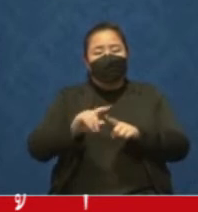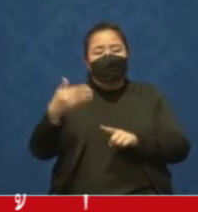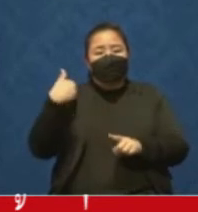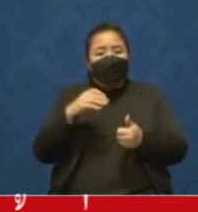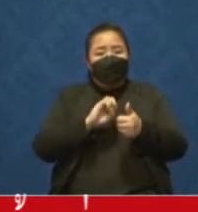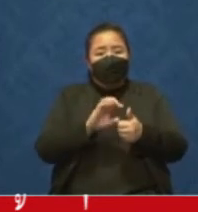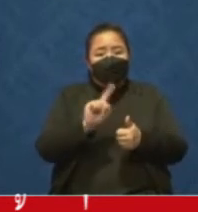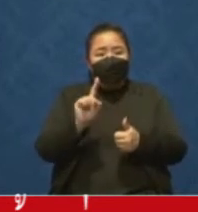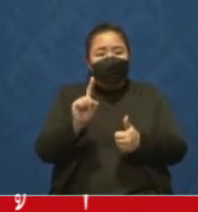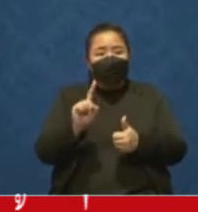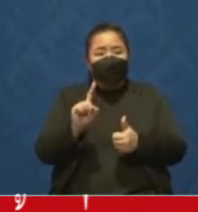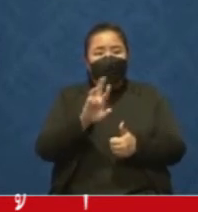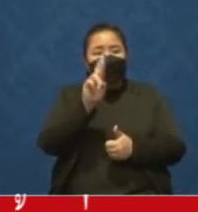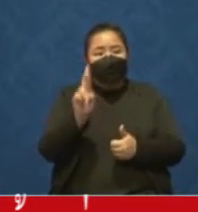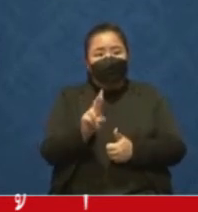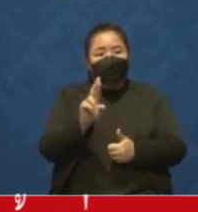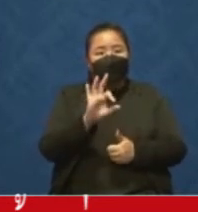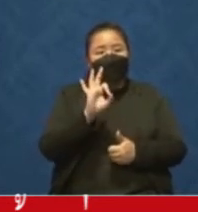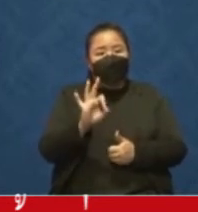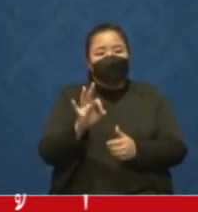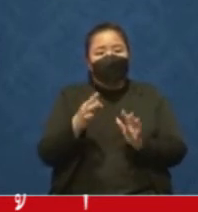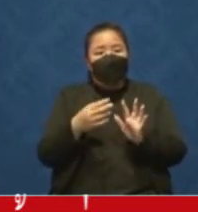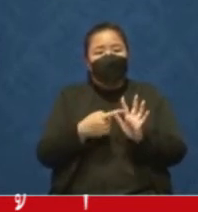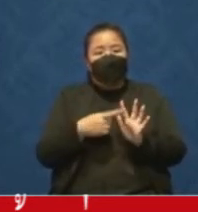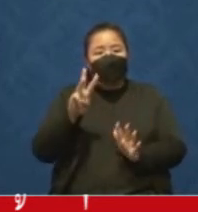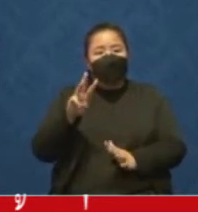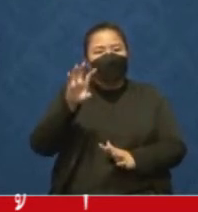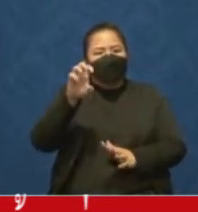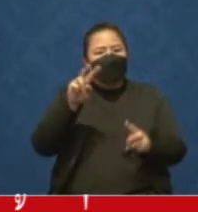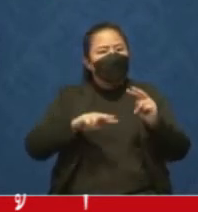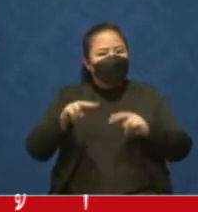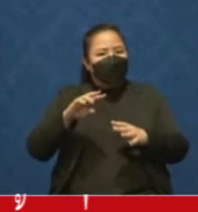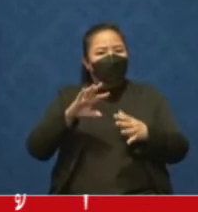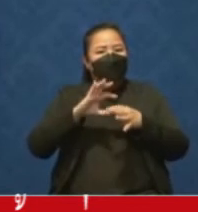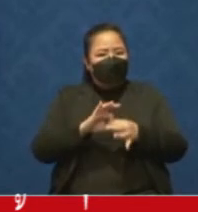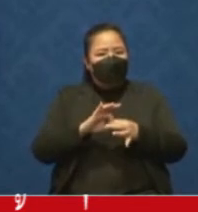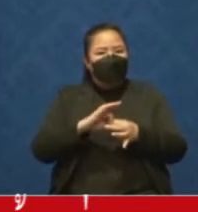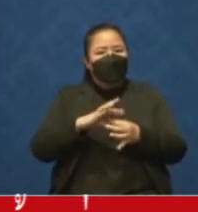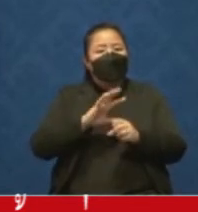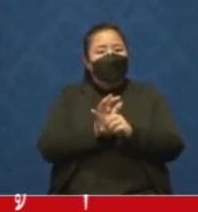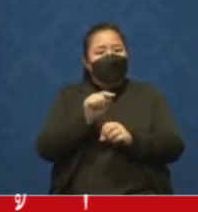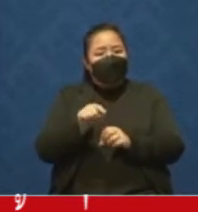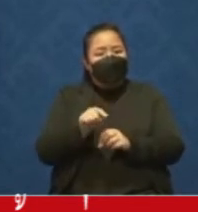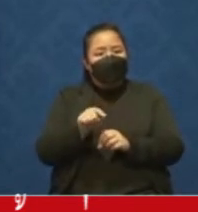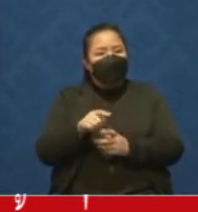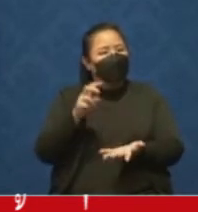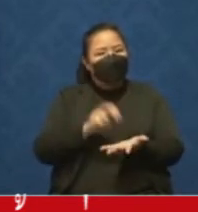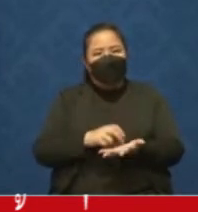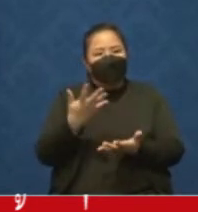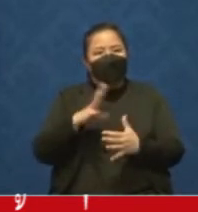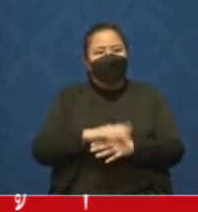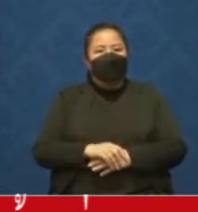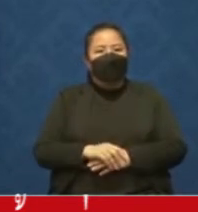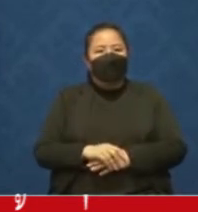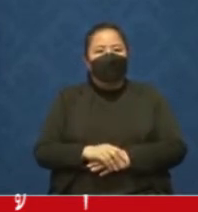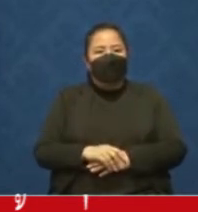นำให้รับให้ใช้ยาฟาวิพิราเวียในการรักษาโควิดสะสรวบวาไม่รับรองใหใช้ยาฟาวิ